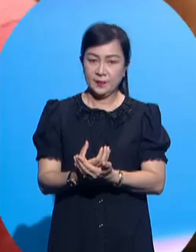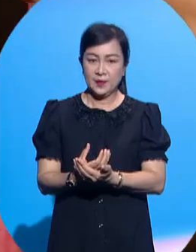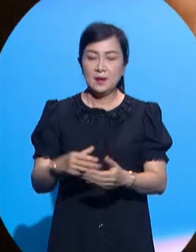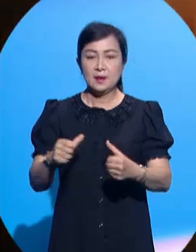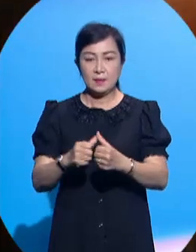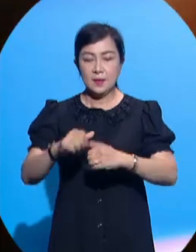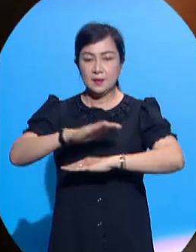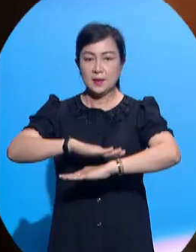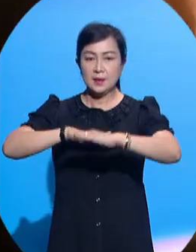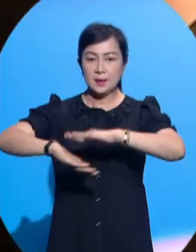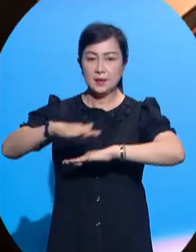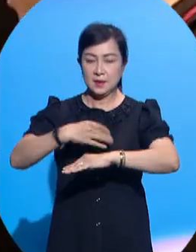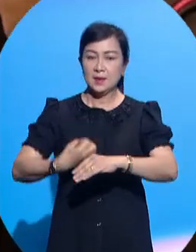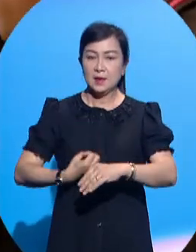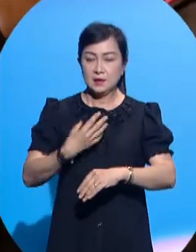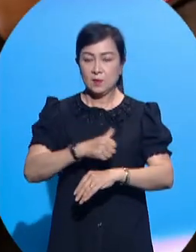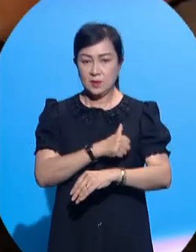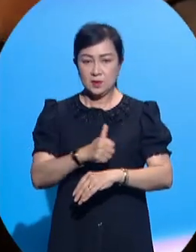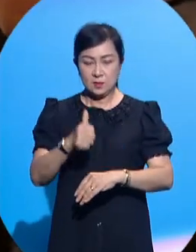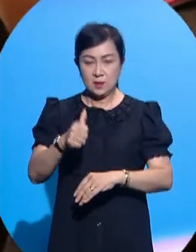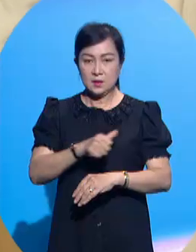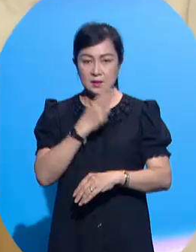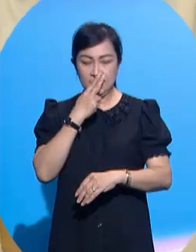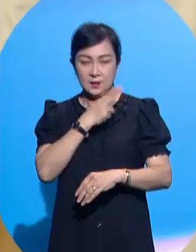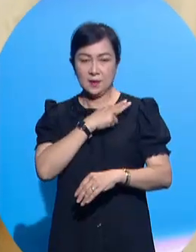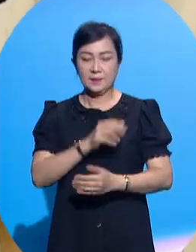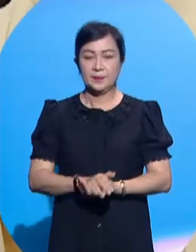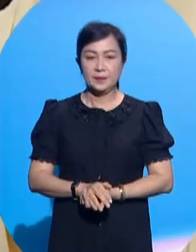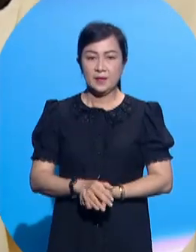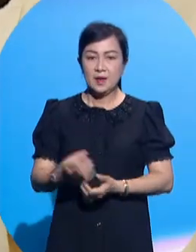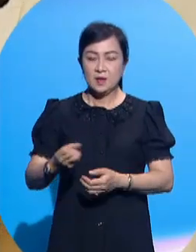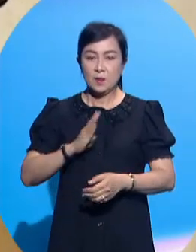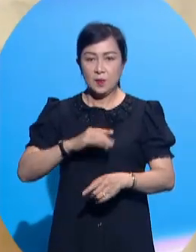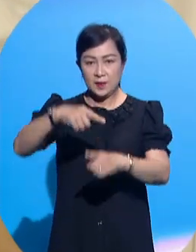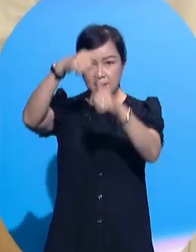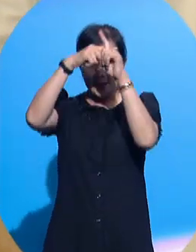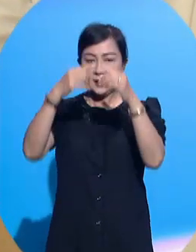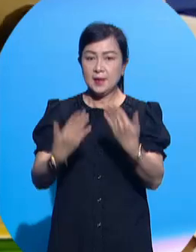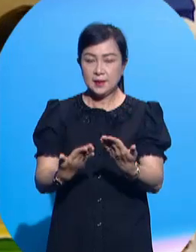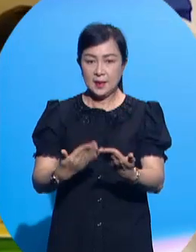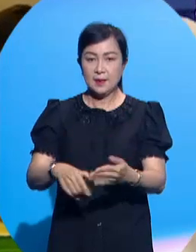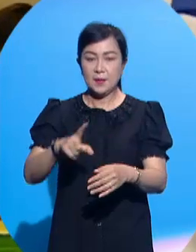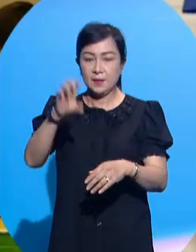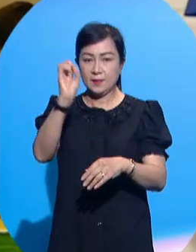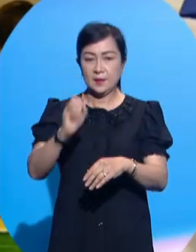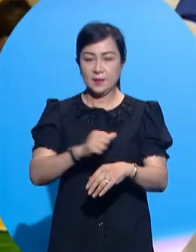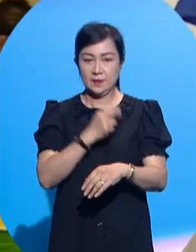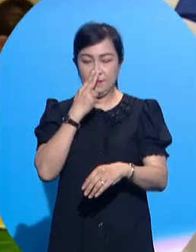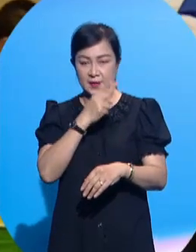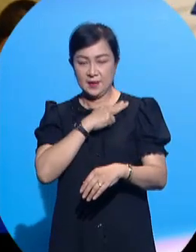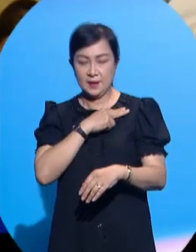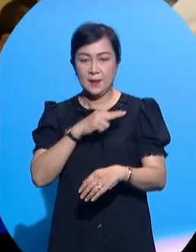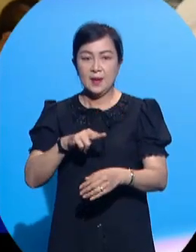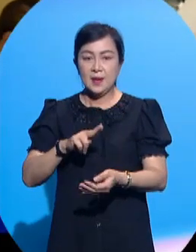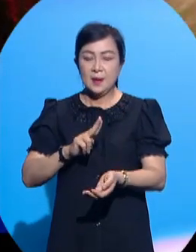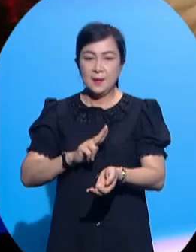góp phần xây dựng cái cuộc sống chất lượng tốt hơn cho người dân Việt Nam. Theo số liệu của Bộ Y tế, hiện nay khoảng 70% người Việt Nam bị nhiễm